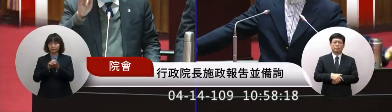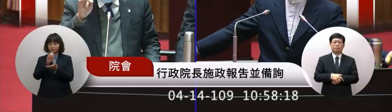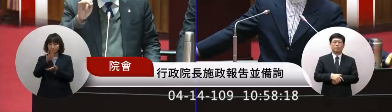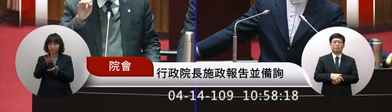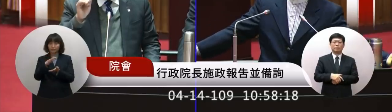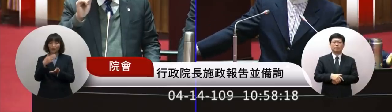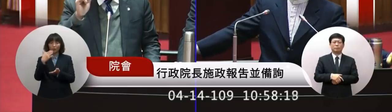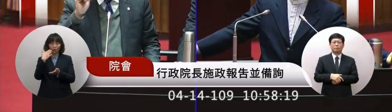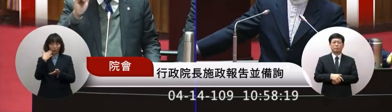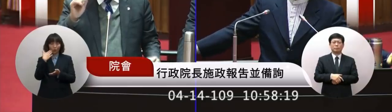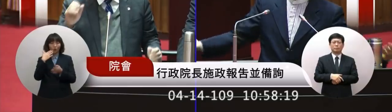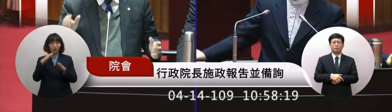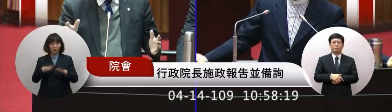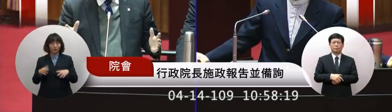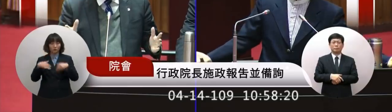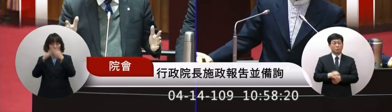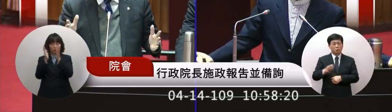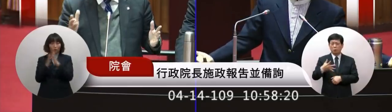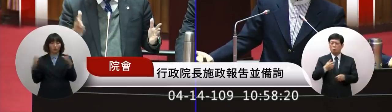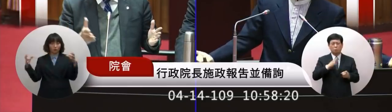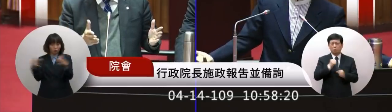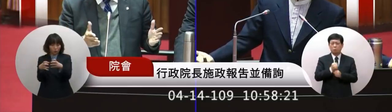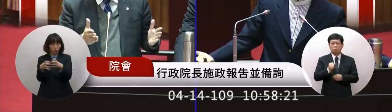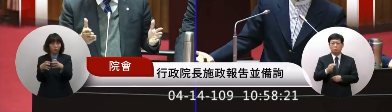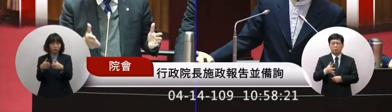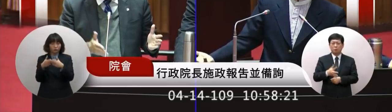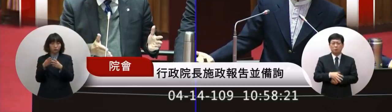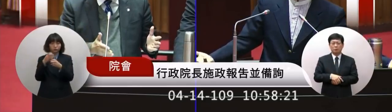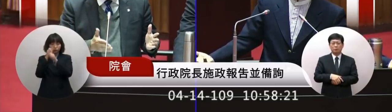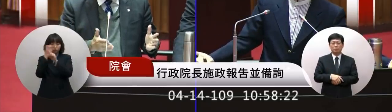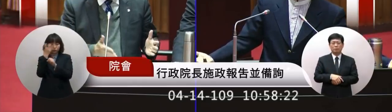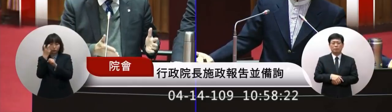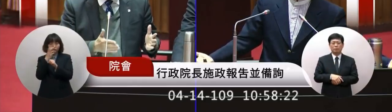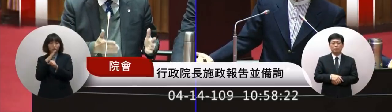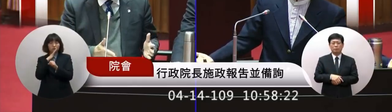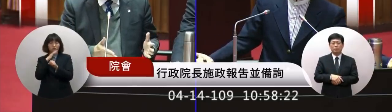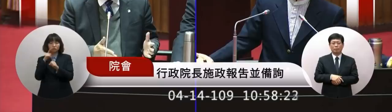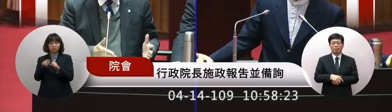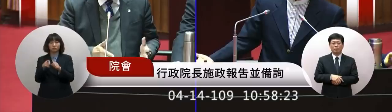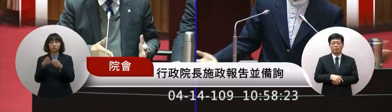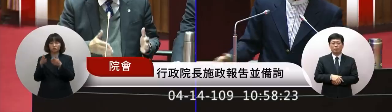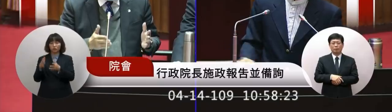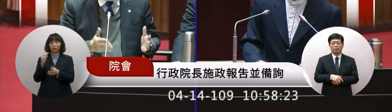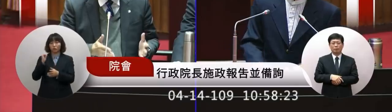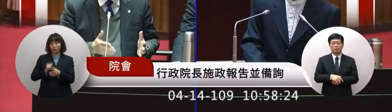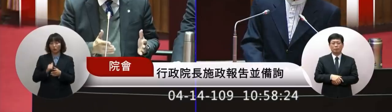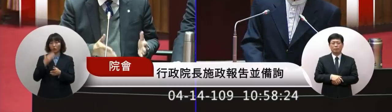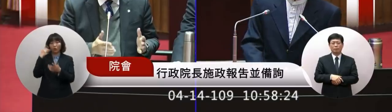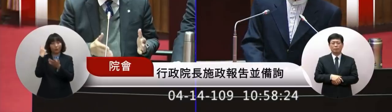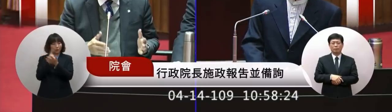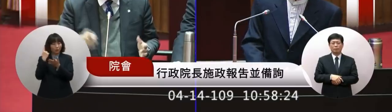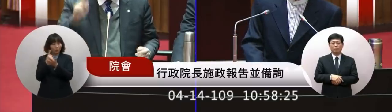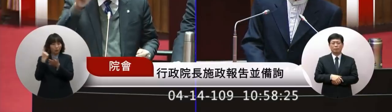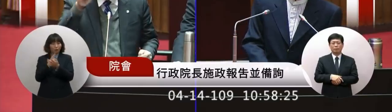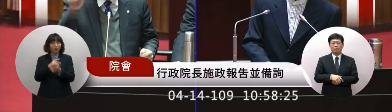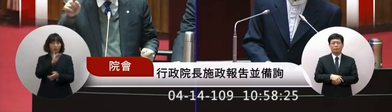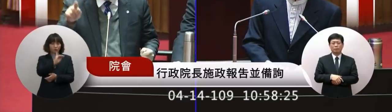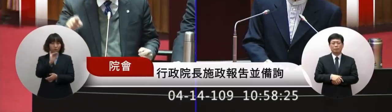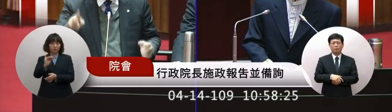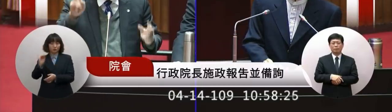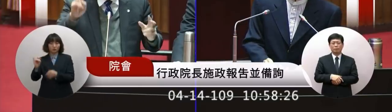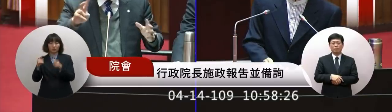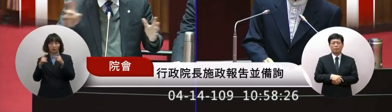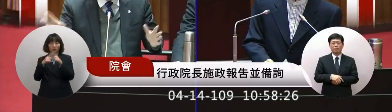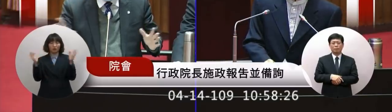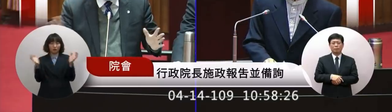明，你如果现在集中检疫， 为什么不要做呢？ 像在内包机的我们会这样子处理，但是你如果每天是10001000，